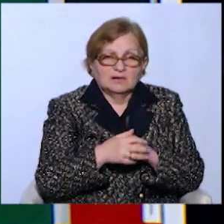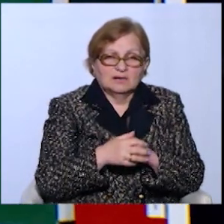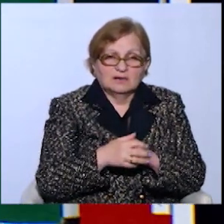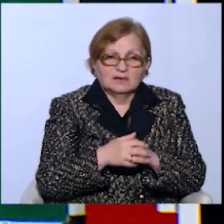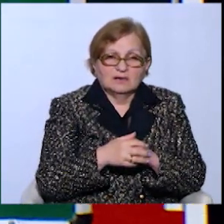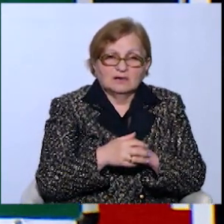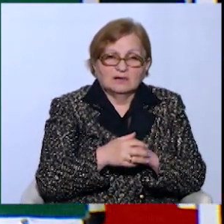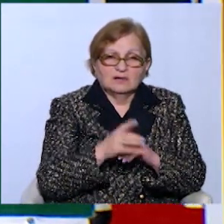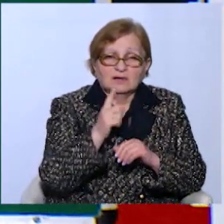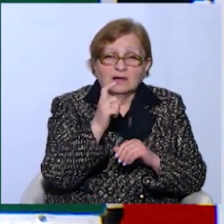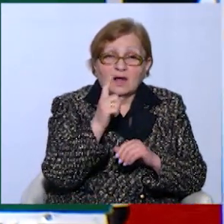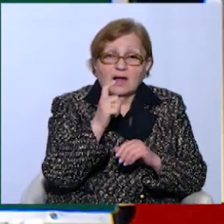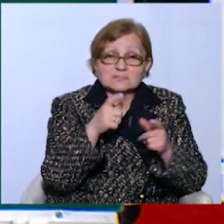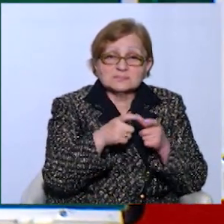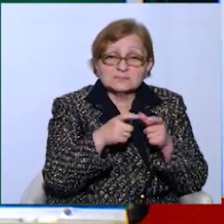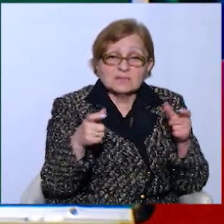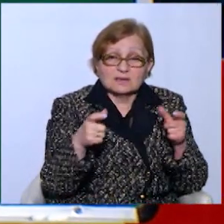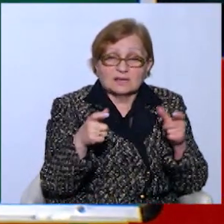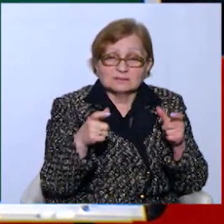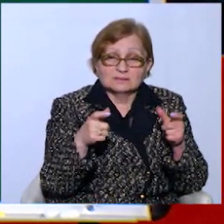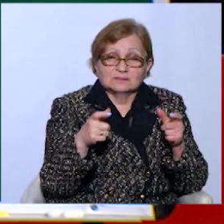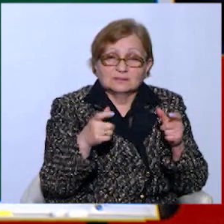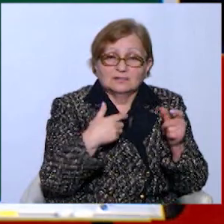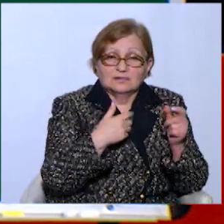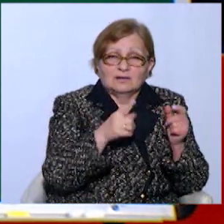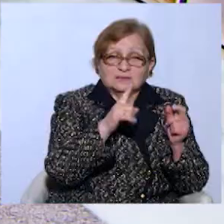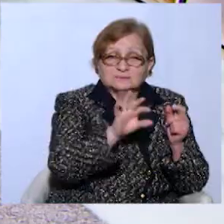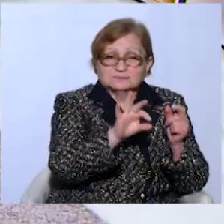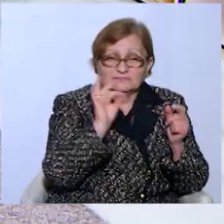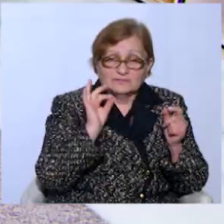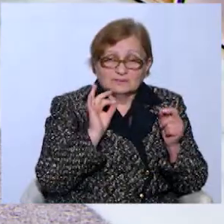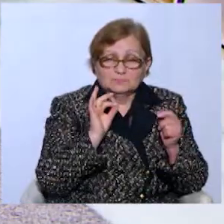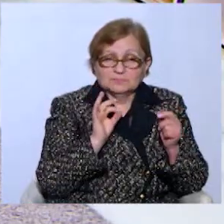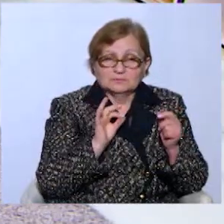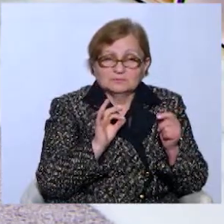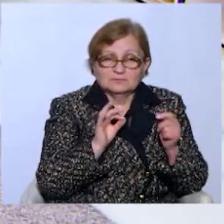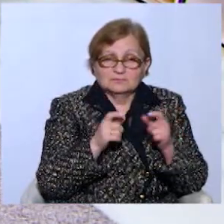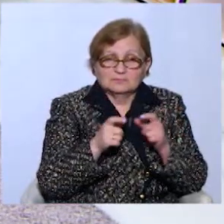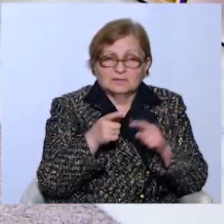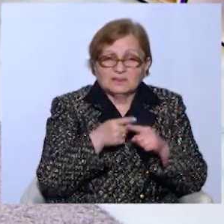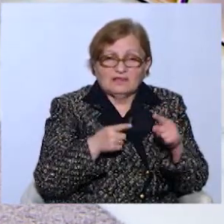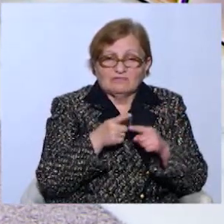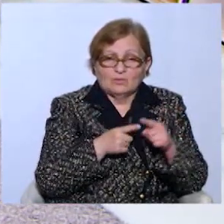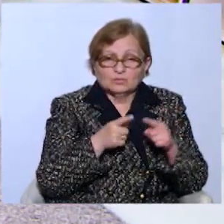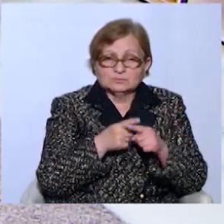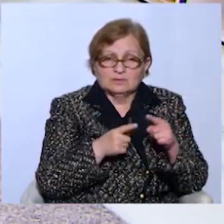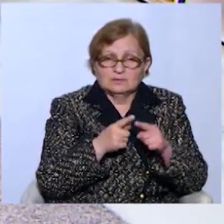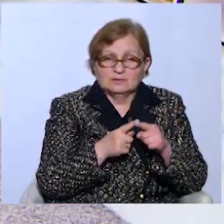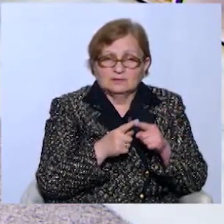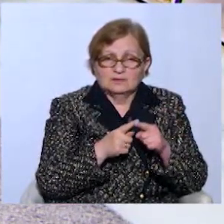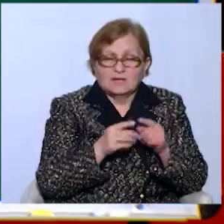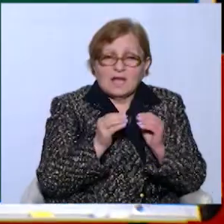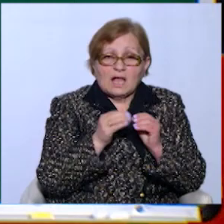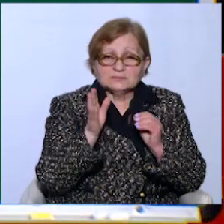100 ლარიანებთან. ვიღებ 1 100 ლარიანს და დავახურდავებ 10